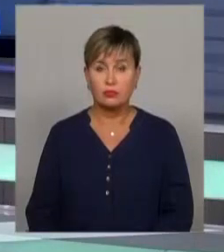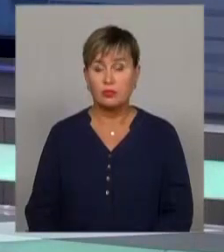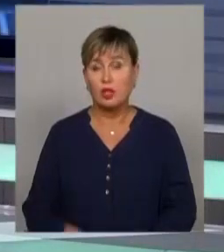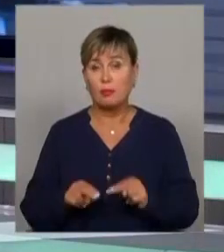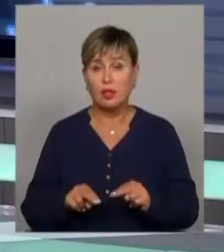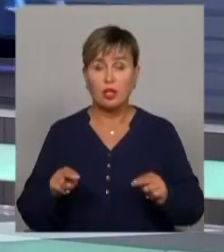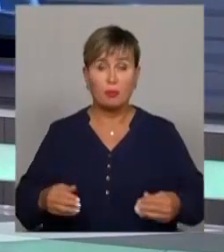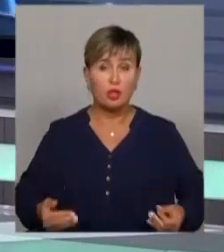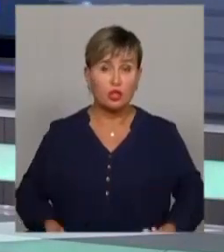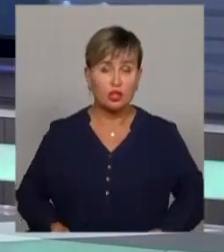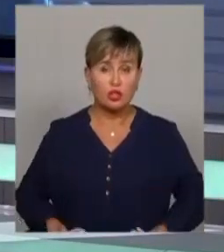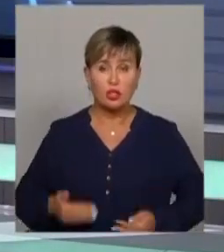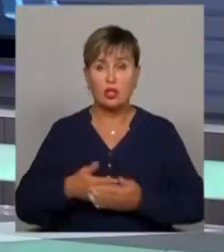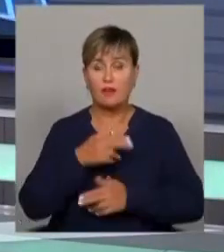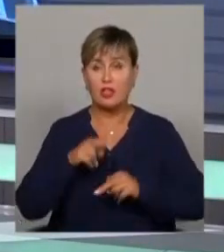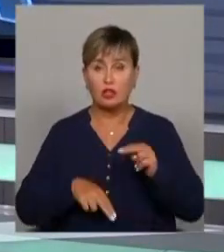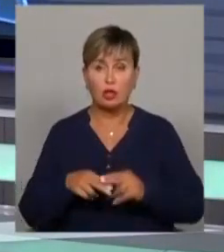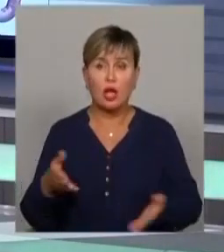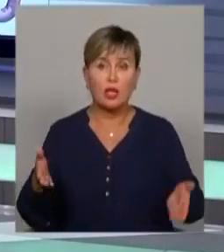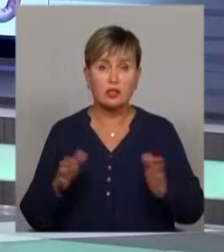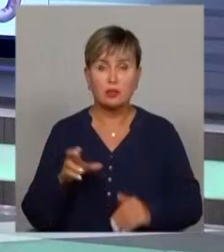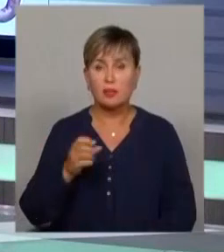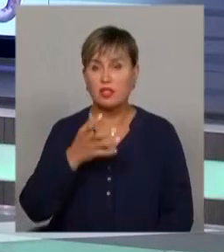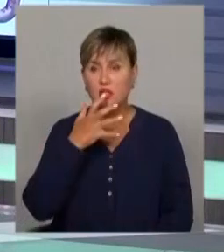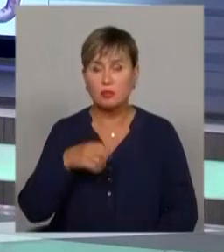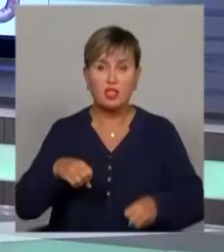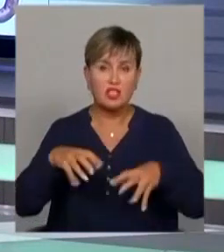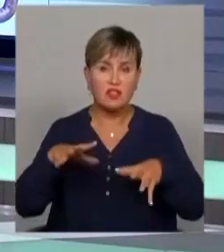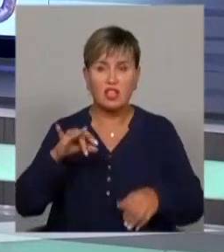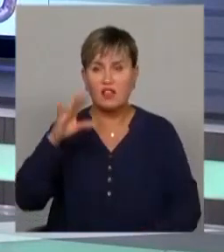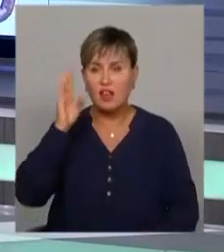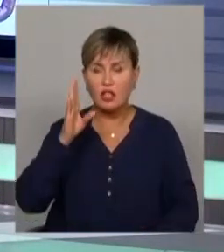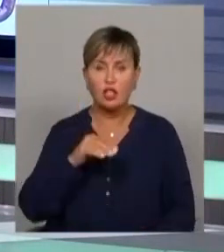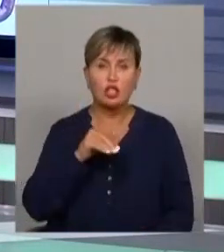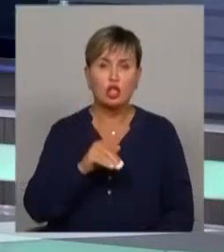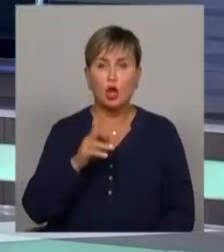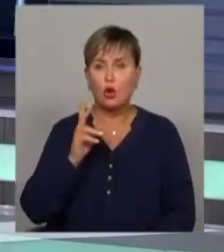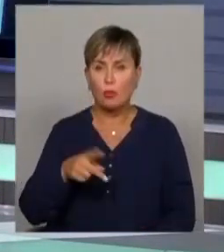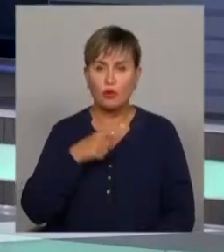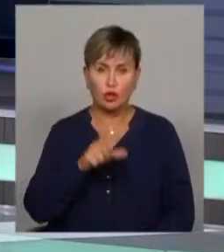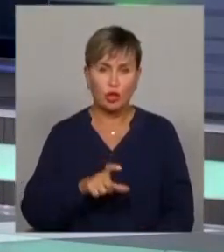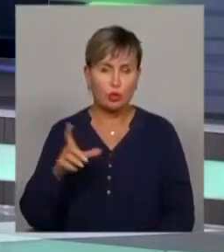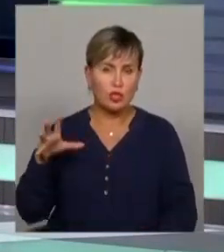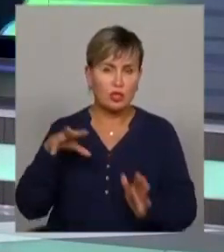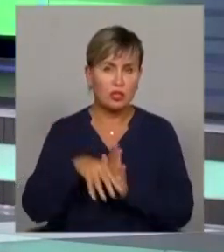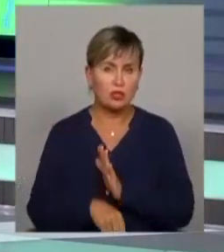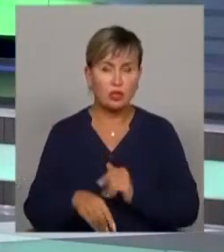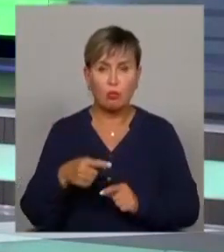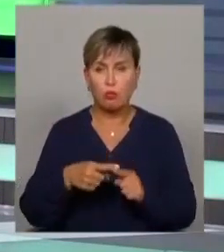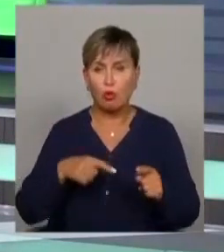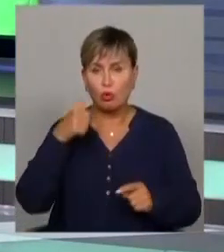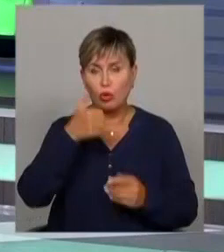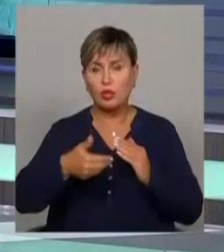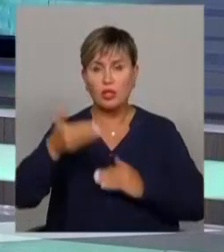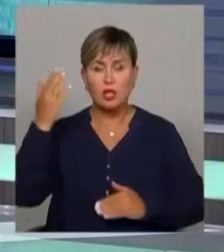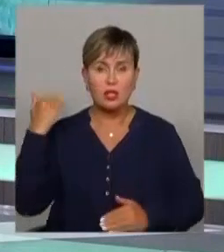Петропавловске жители целой новостройки остались без тепла, света и воды. В жилой комплекс, говорят, люди заселились всего полгода назад.